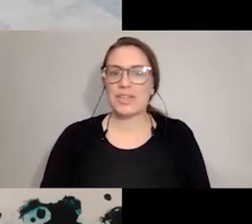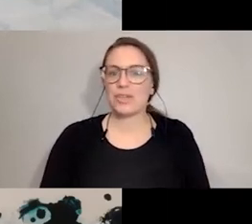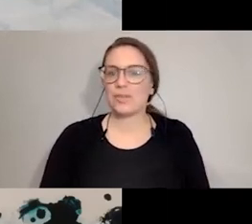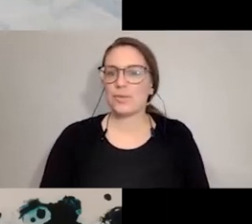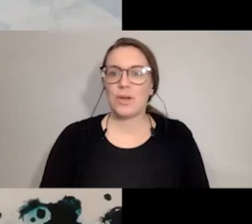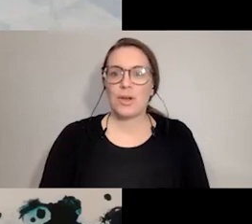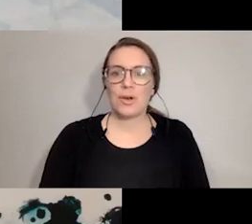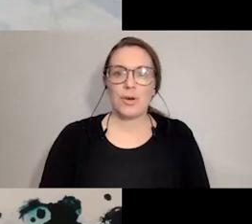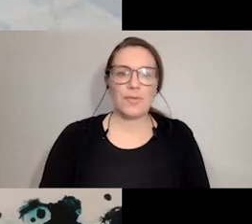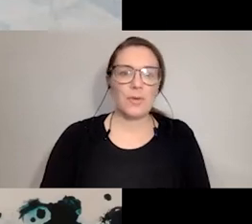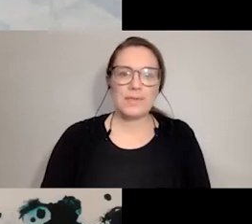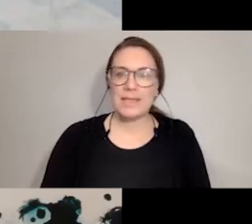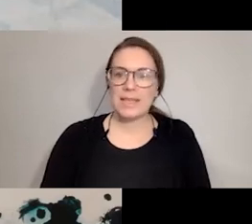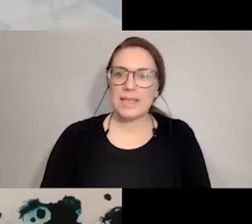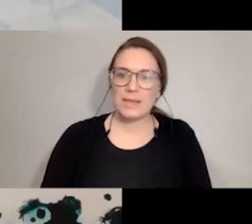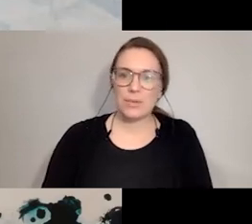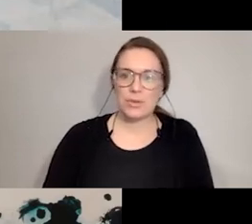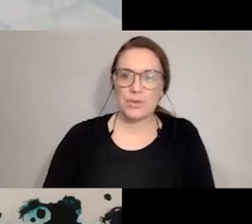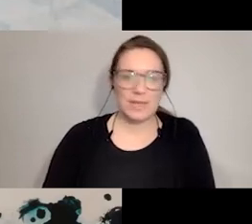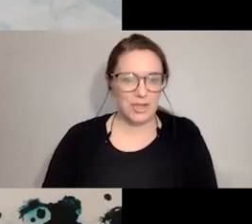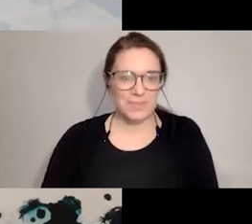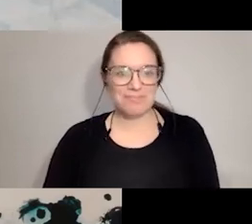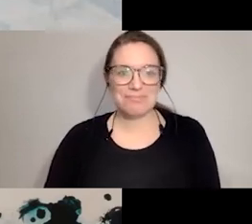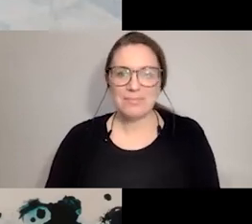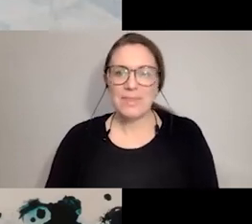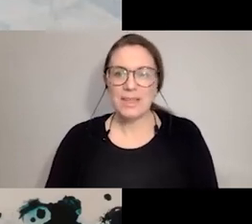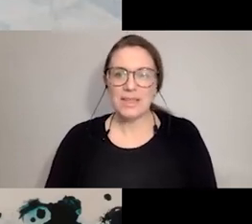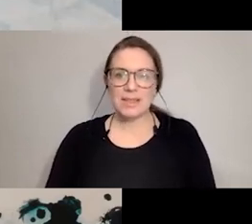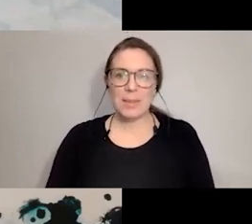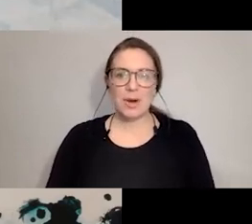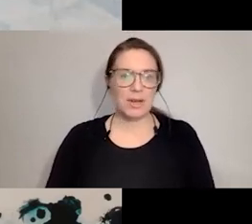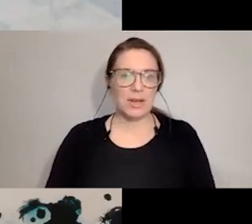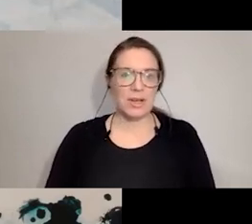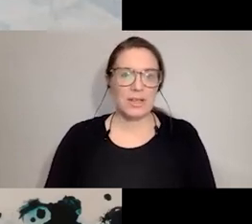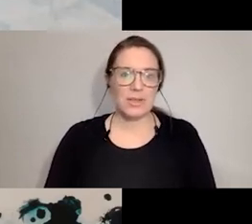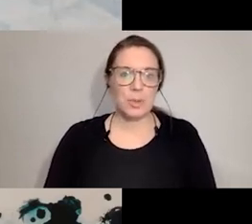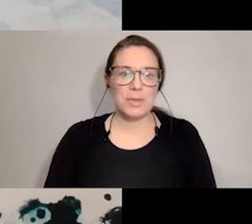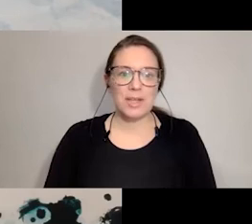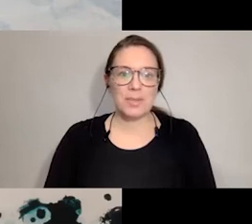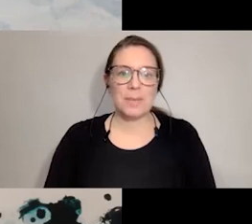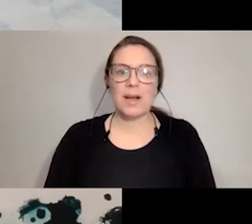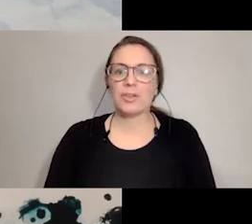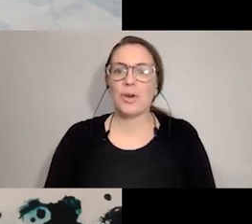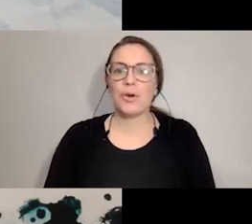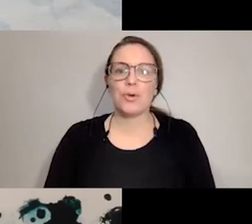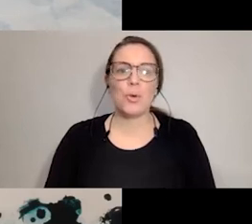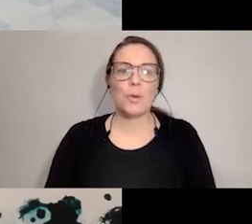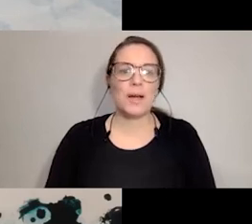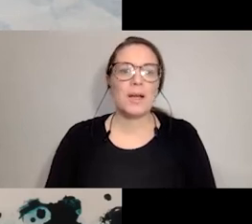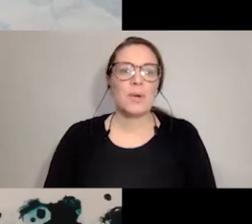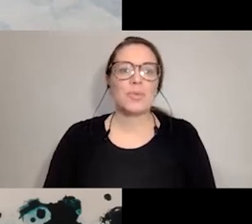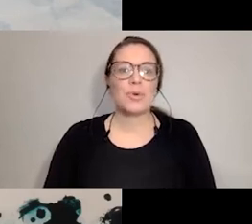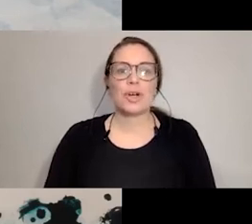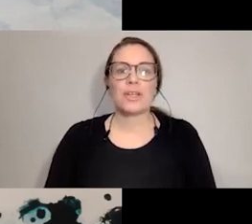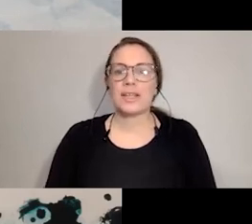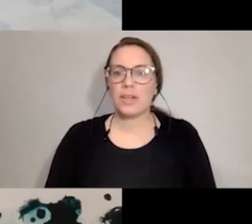et j'ai les cheveux foncés et aujourd'hui attachés d'abord dans un premier temps j'aimerais prendre un court